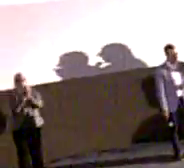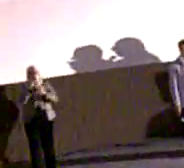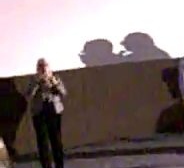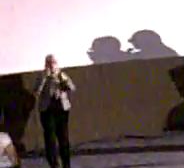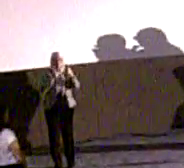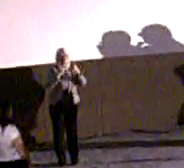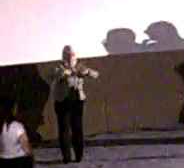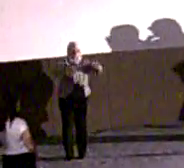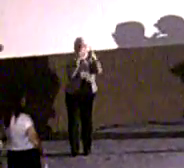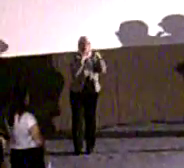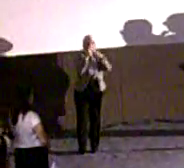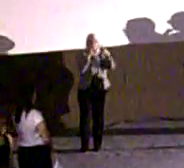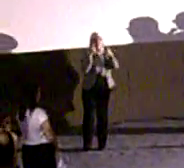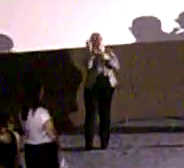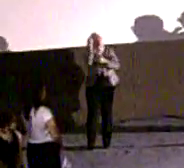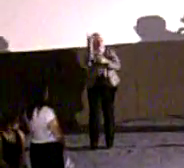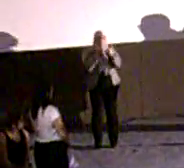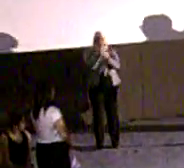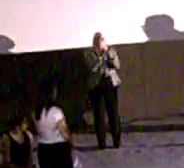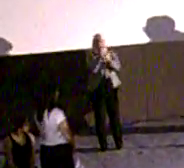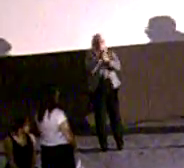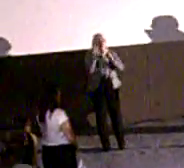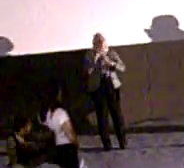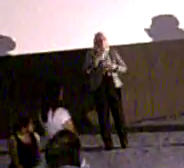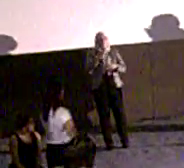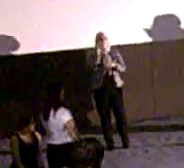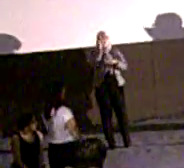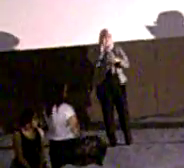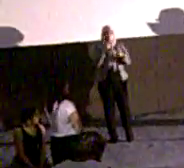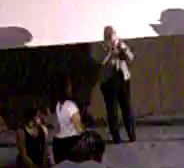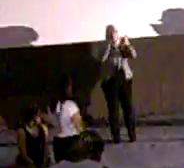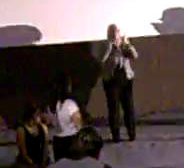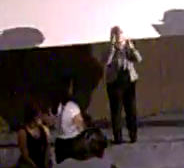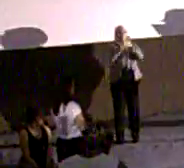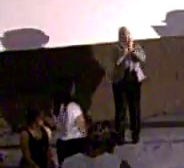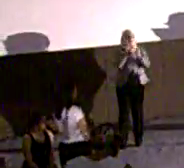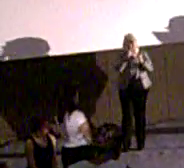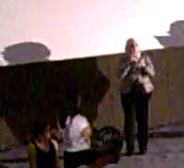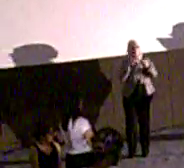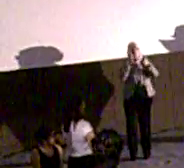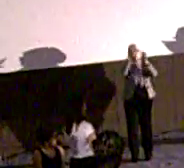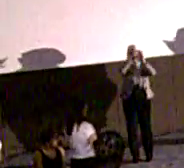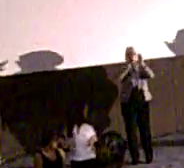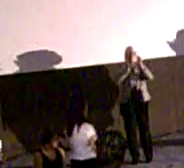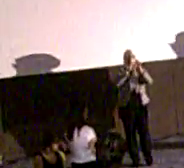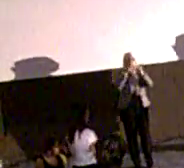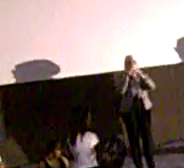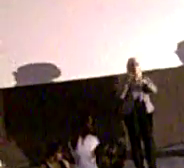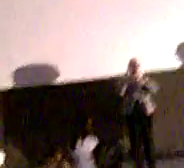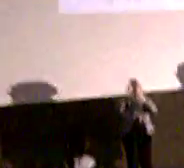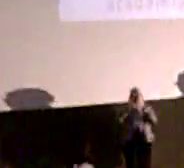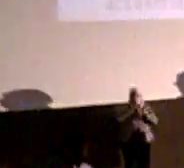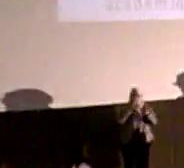توعية تنظمها رابطة الناخبات التونسيات وجمعية تونسية للنساء الباحثات حول التنمية وبرنامج لنكون